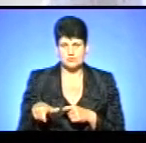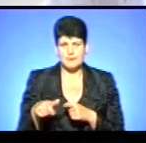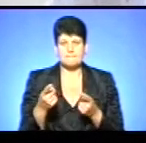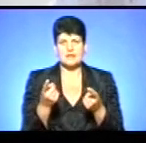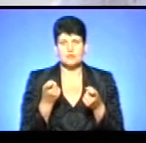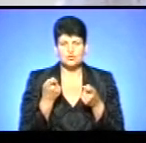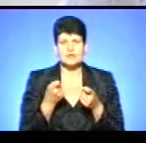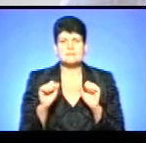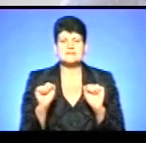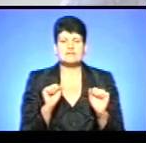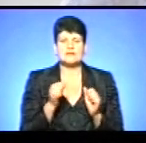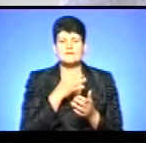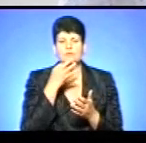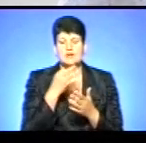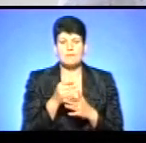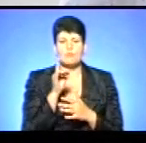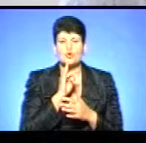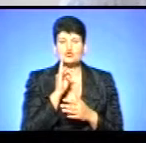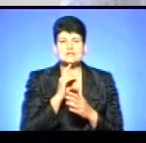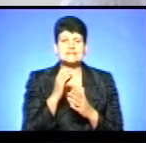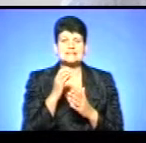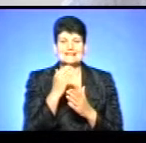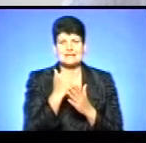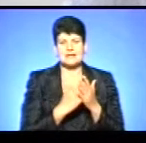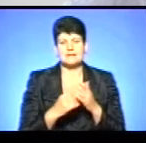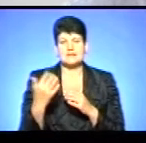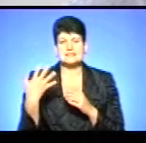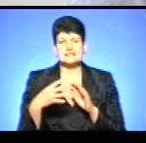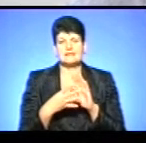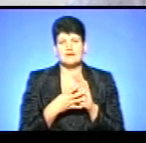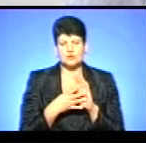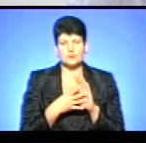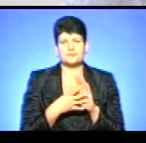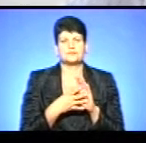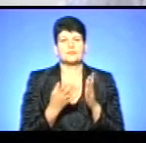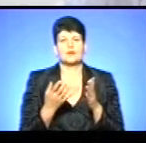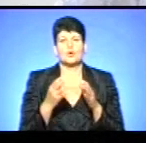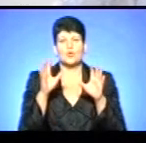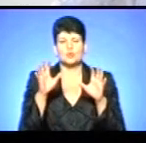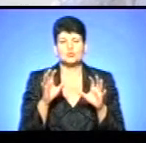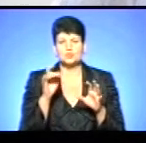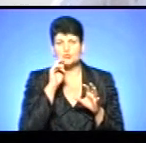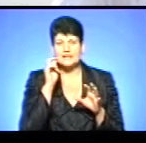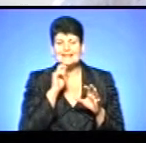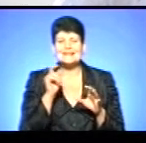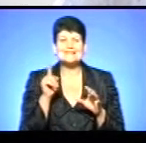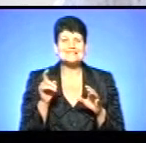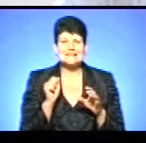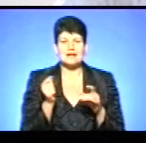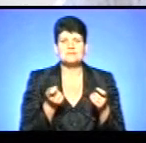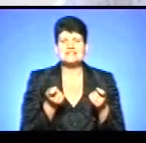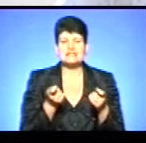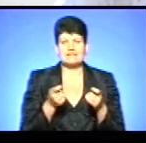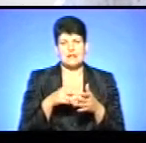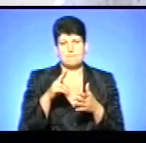адміністративної відповідальності. Поки що за статтею 59 Кодексу України про адміністративне правопорушення